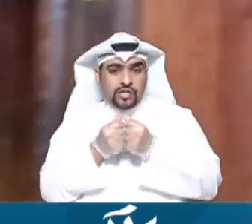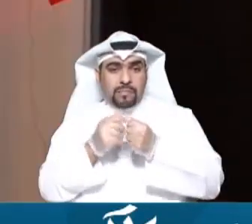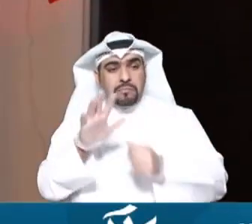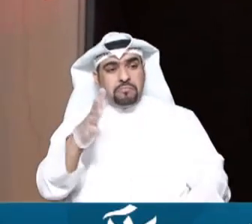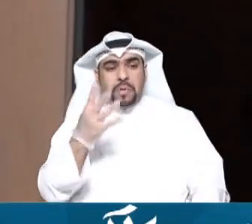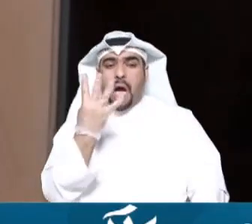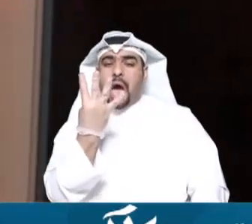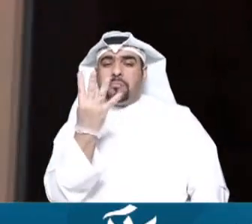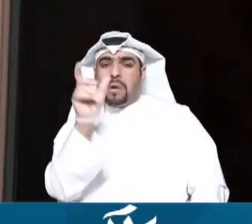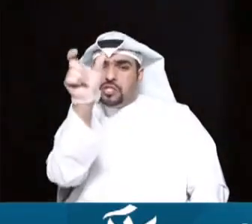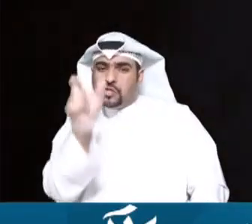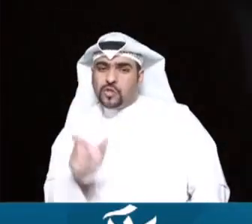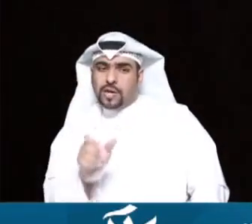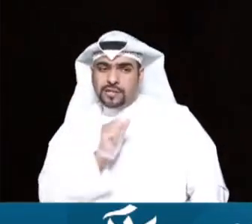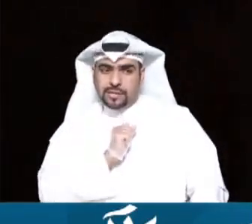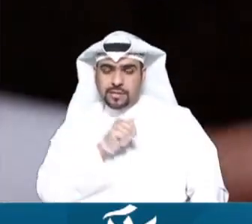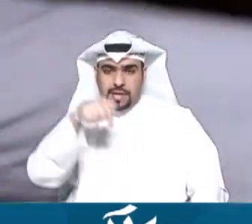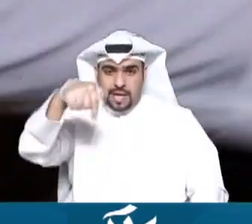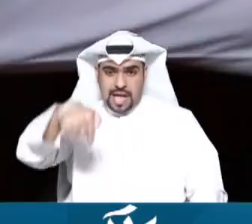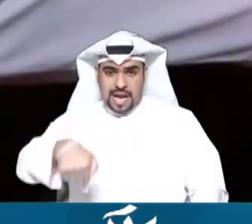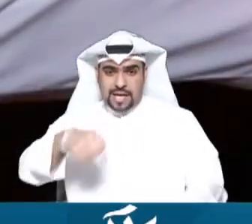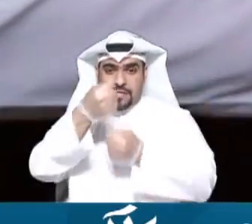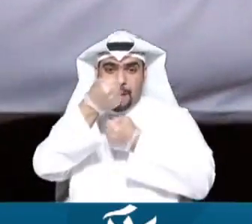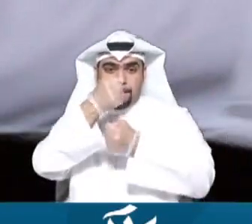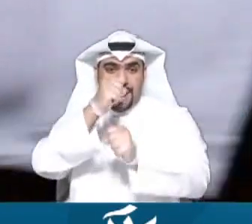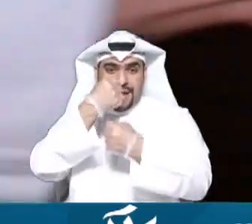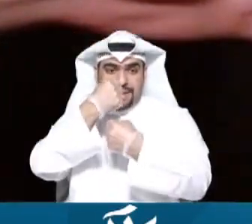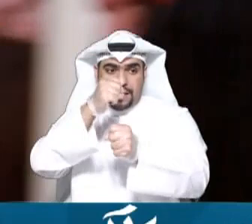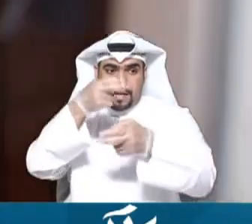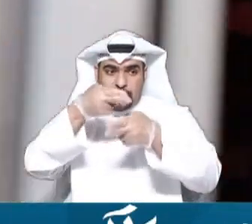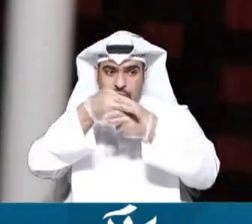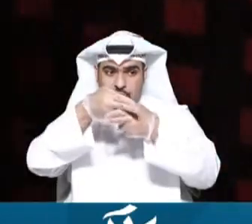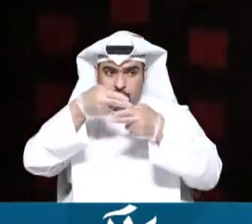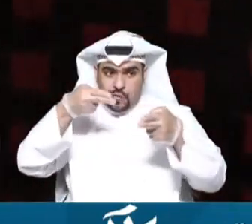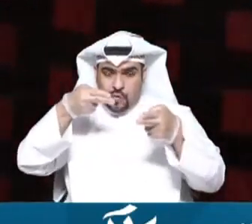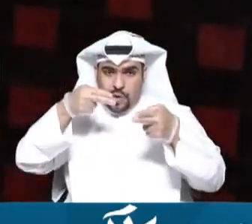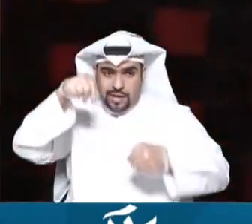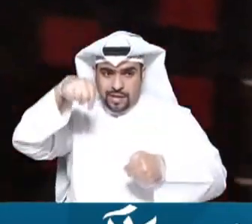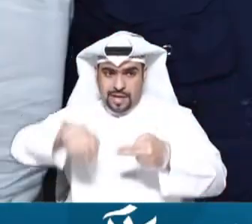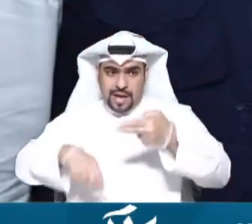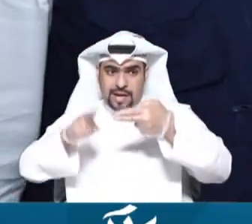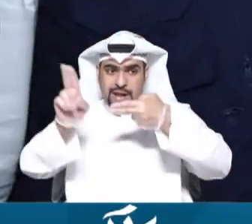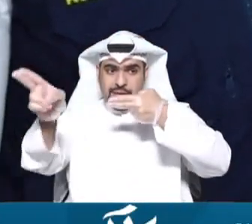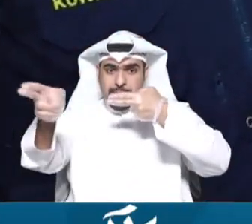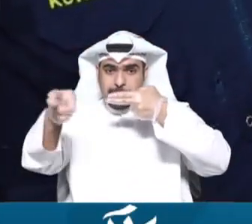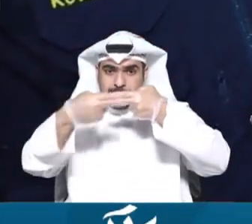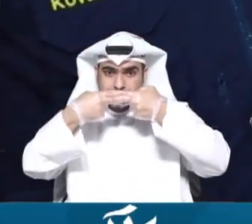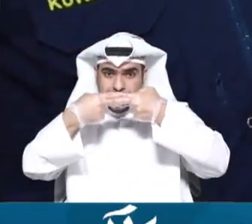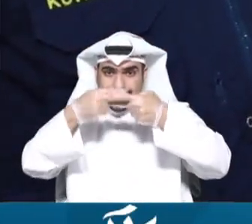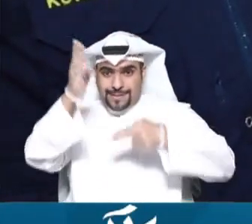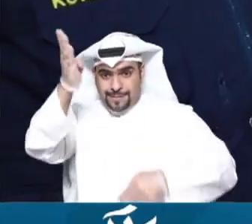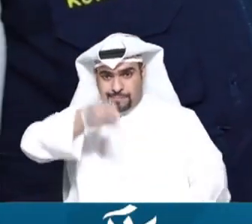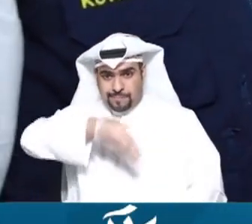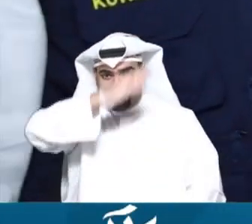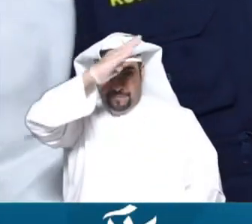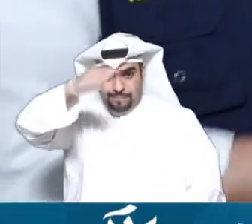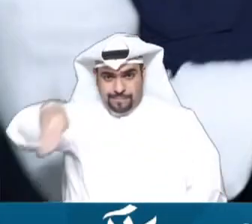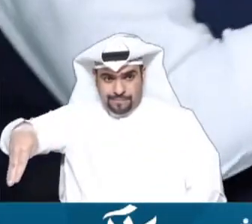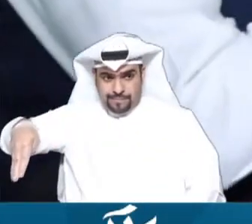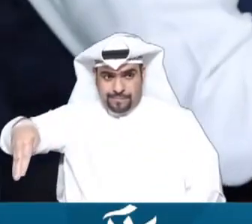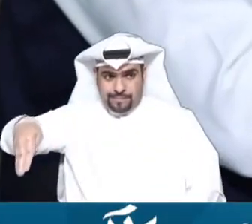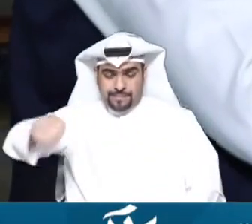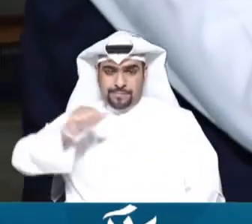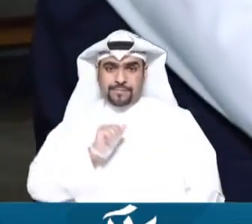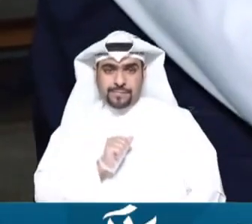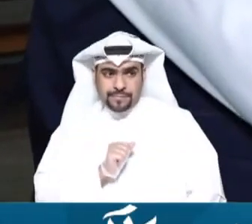4 أنفار. راح نتخذ إجراء حاليا البلدية إعادة فتح محل مغلق من قبل البلدية، وأيضا مخالفة خطر دائم على الصحة والسلامة. يعني